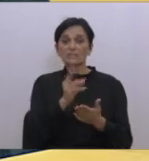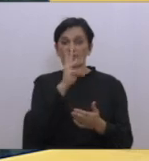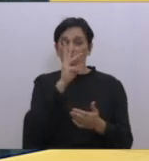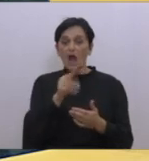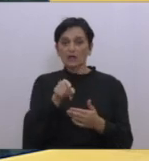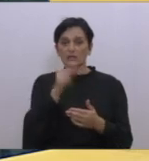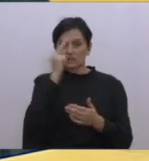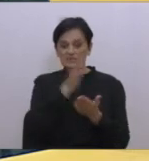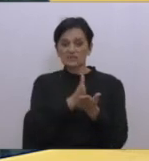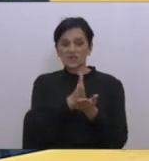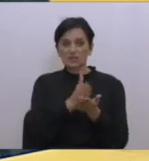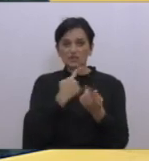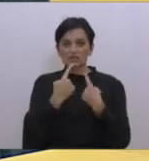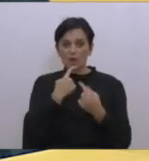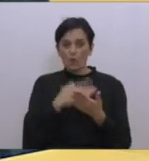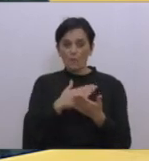ანაზღაურებად სტაჟირებაზე არის საუბარი.